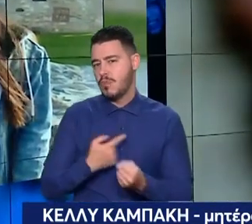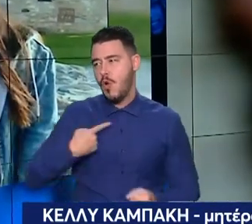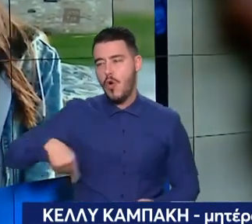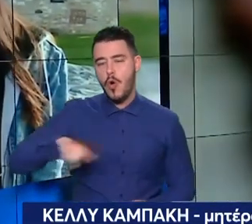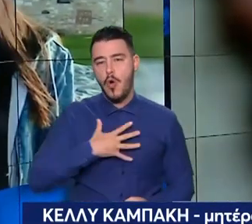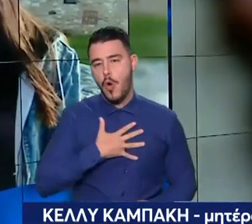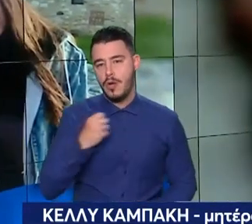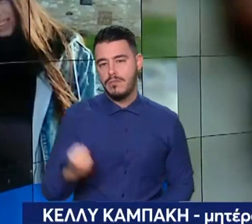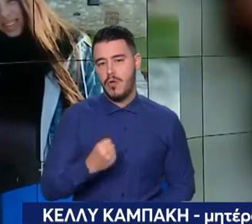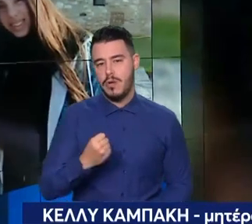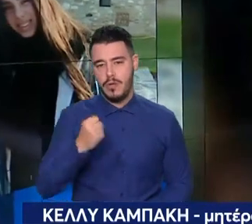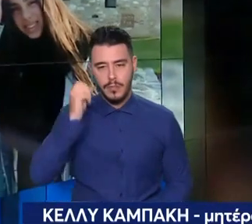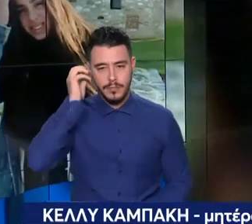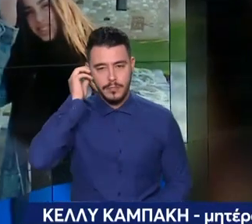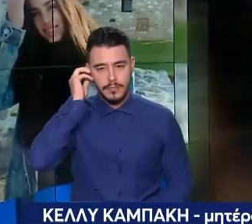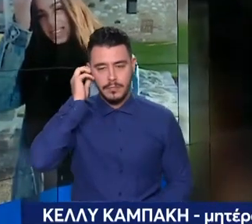πώς αισθάνεστε?